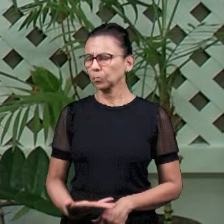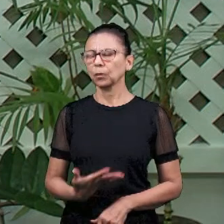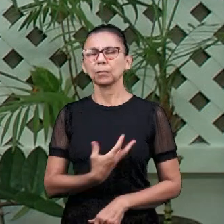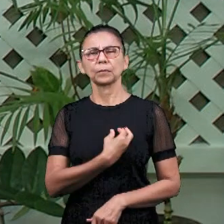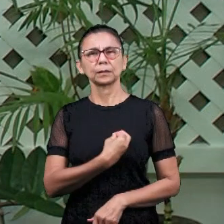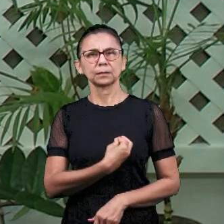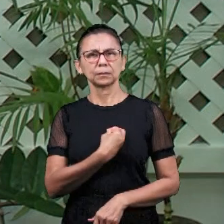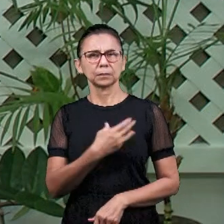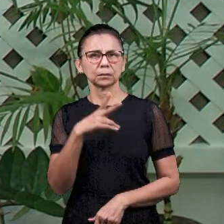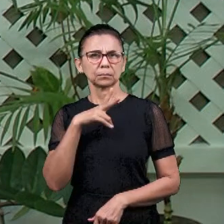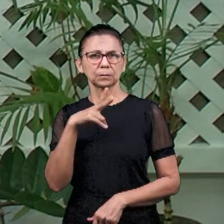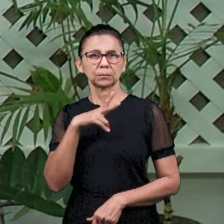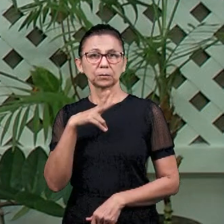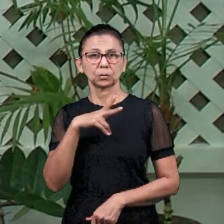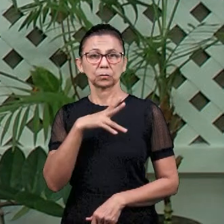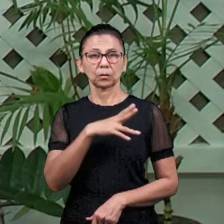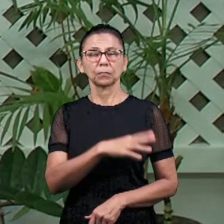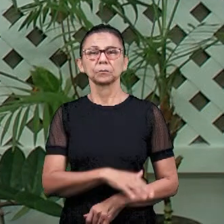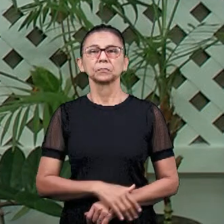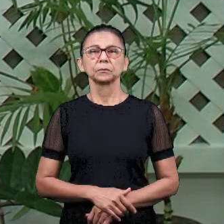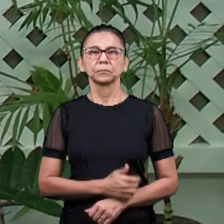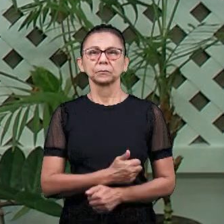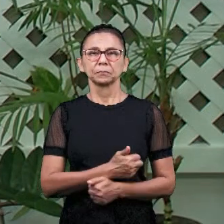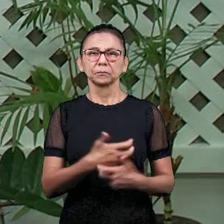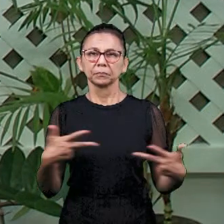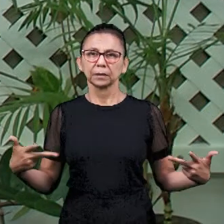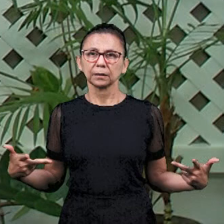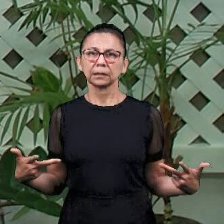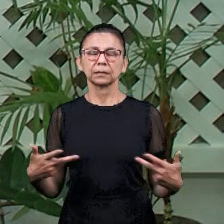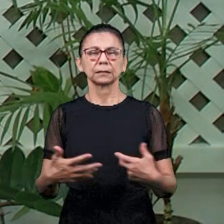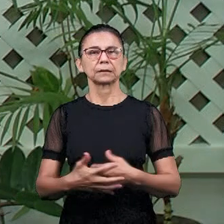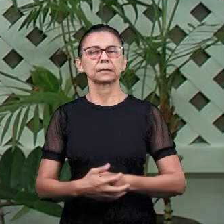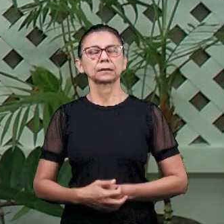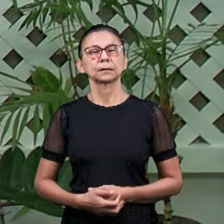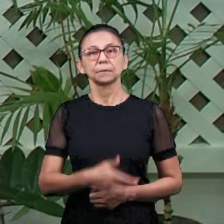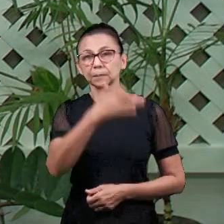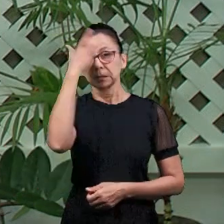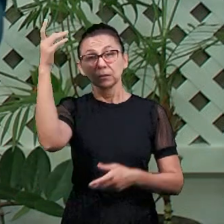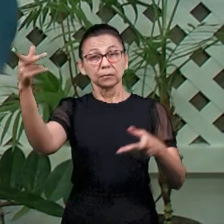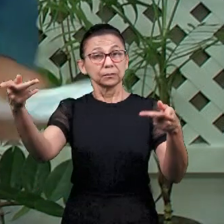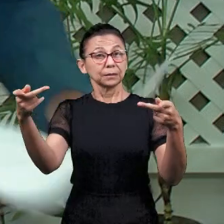Nous avons plusieurs, des visiteurs, des membres. Le